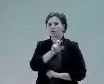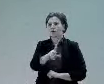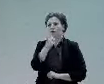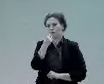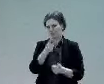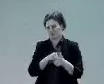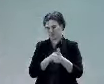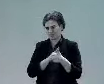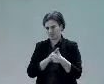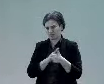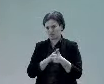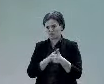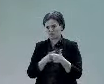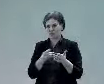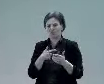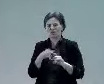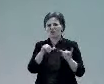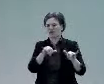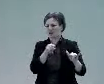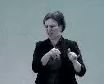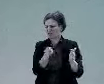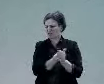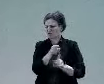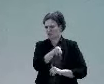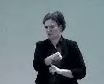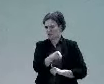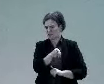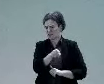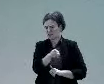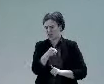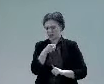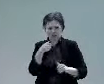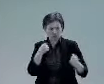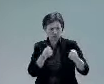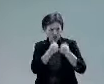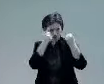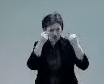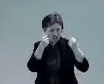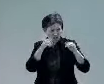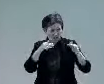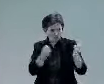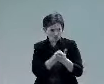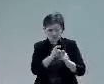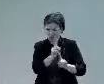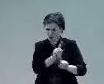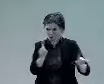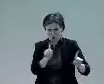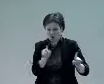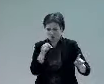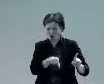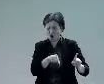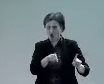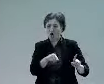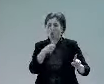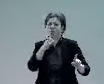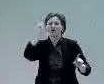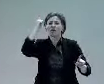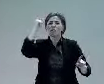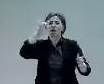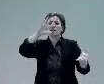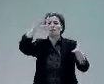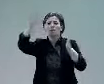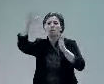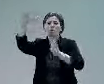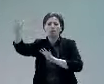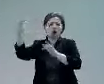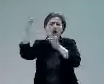questo: quello che accade a Venezia, cari negazionisti, non è un incidente, è il frutto degli effetti dei cambiamenti climatici